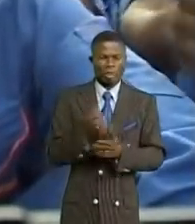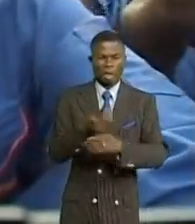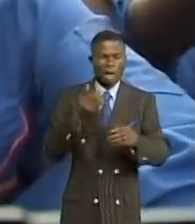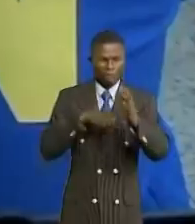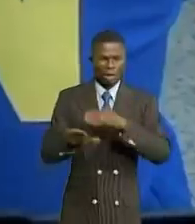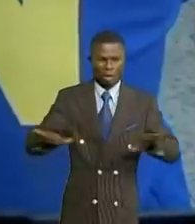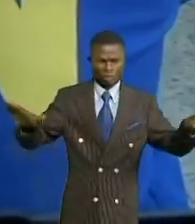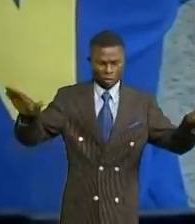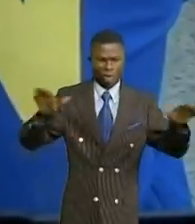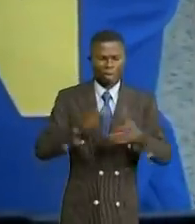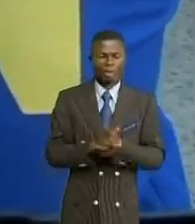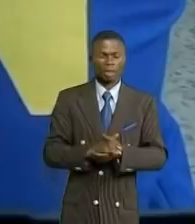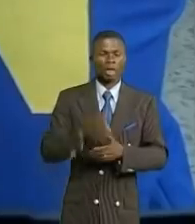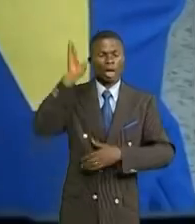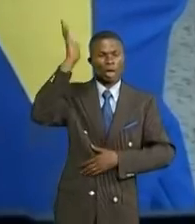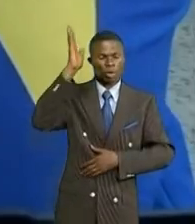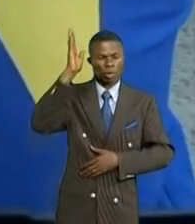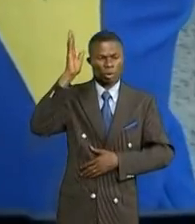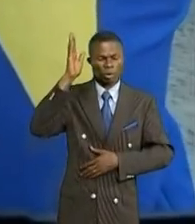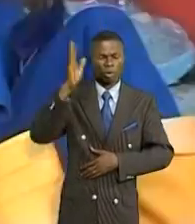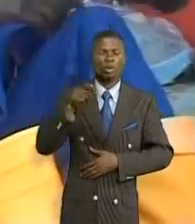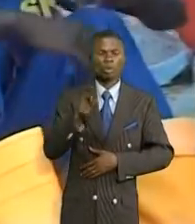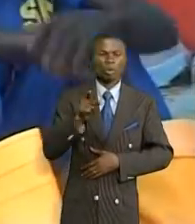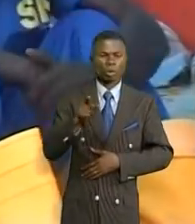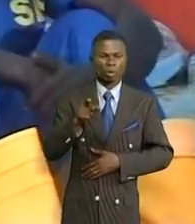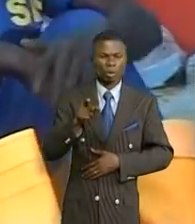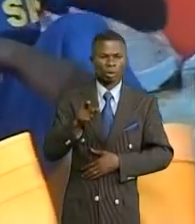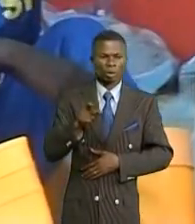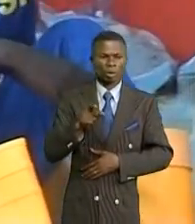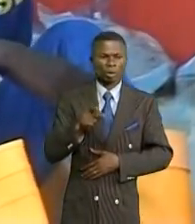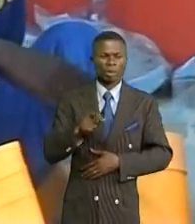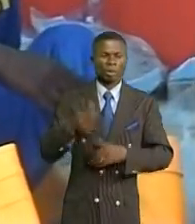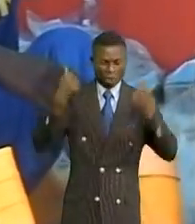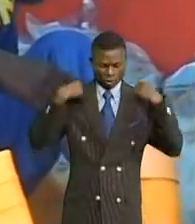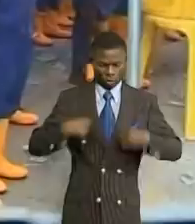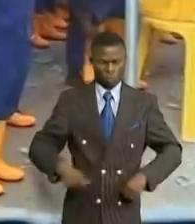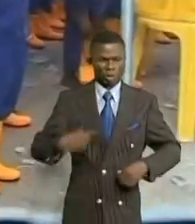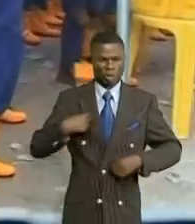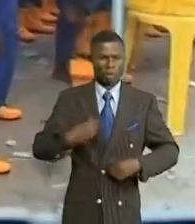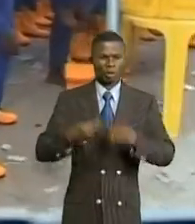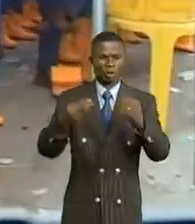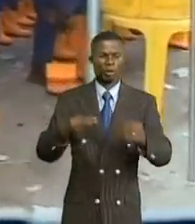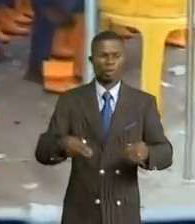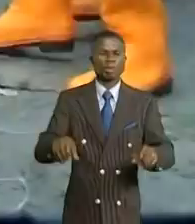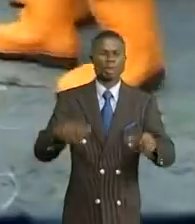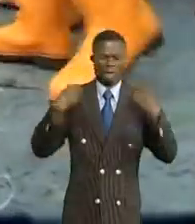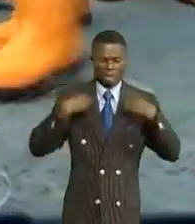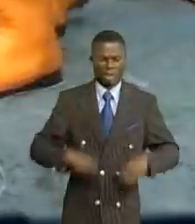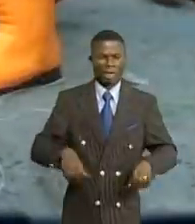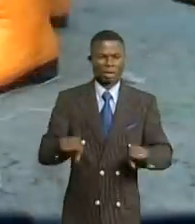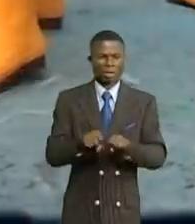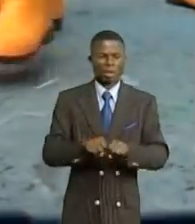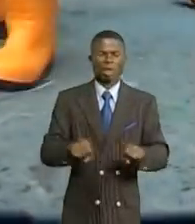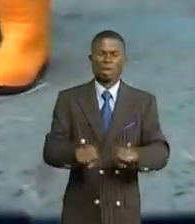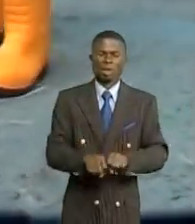ces derniers se kuluna ont tous bénéficié d'un kit complet composé des salopettes des bottes